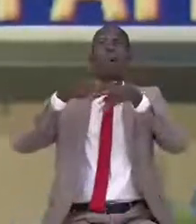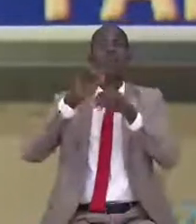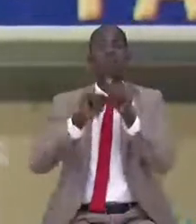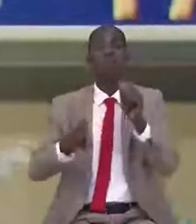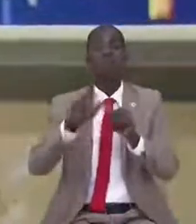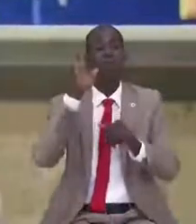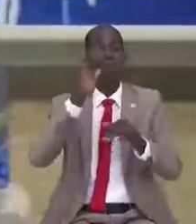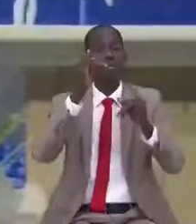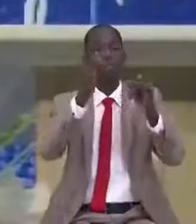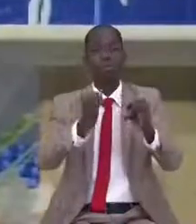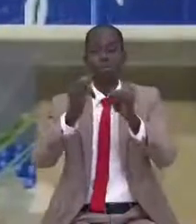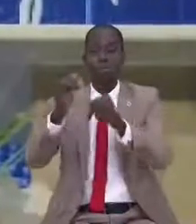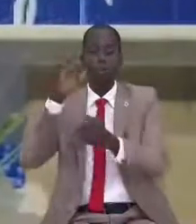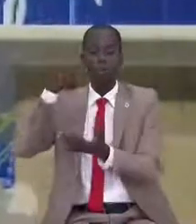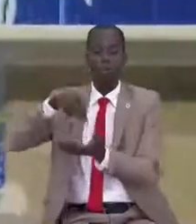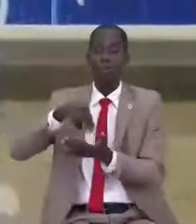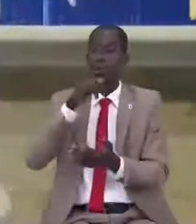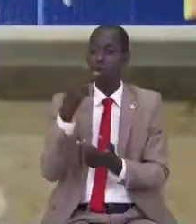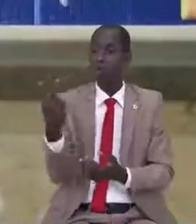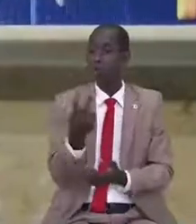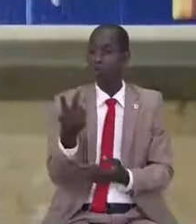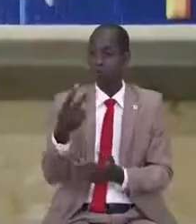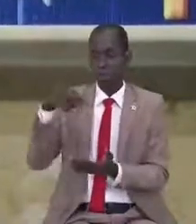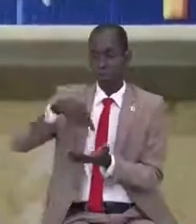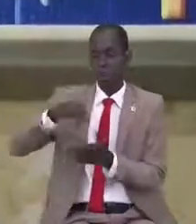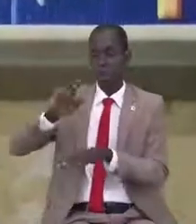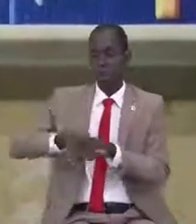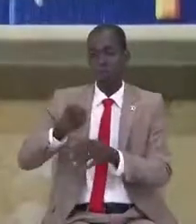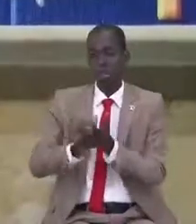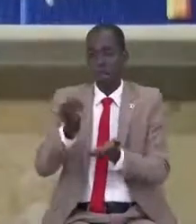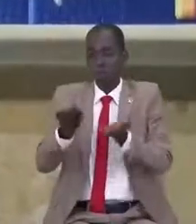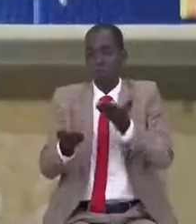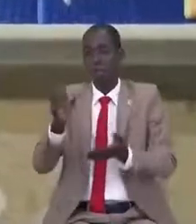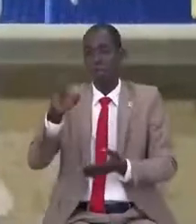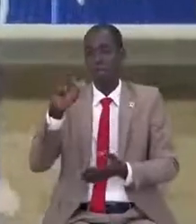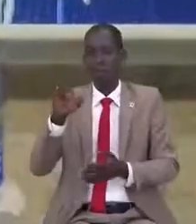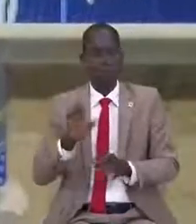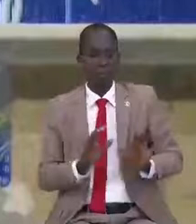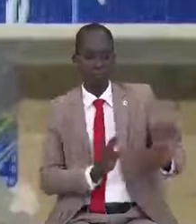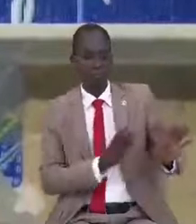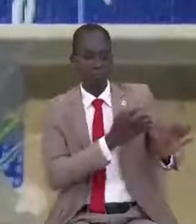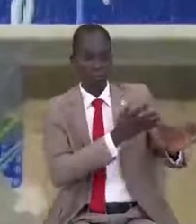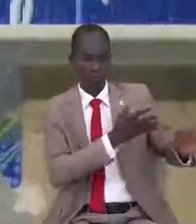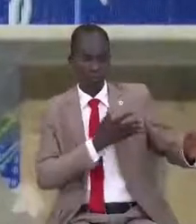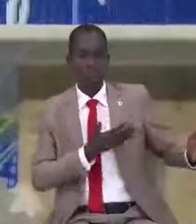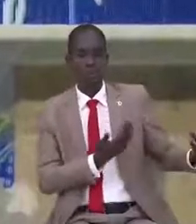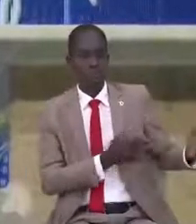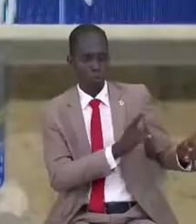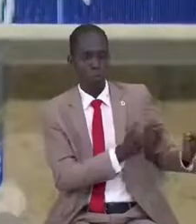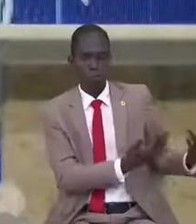tiendra tout seul, pas deux personnes sur la balance. Dieu dit en